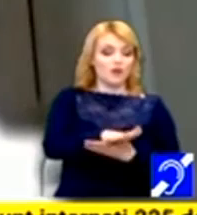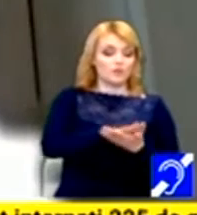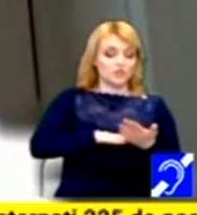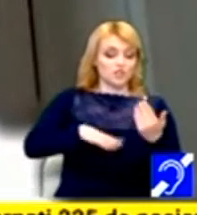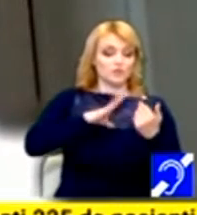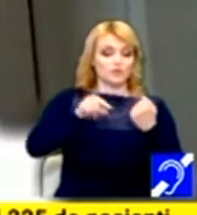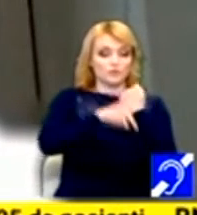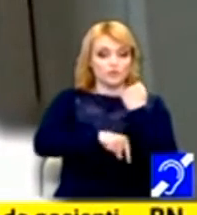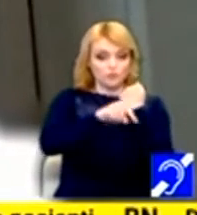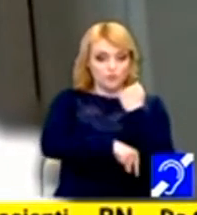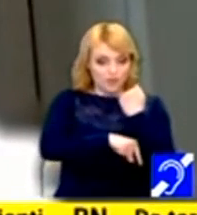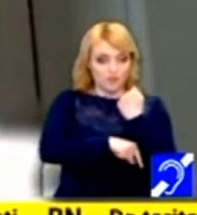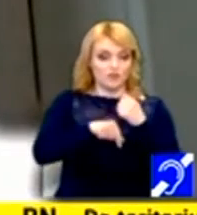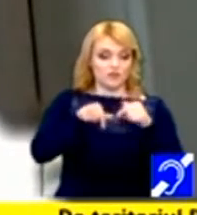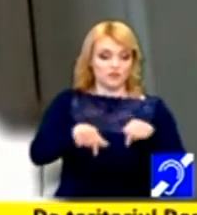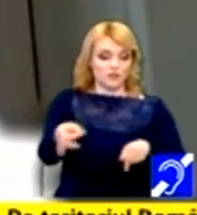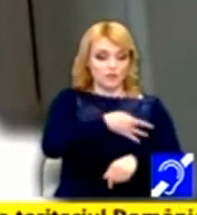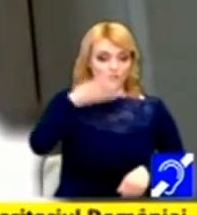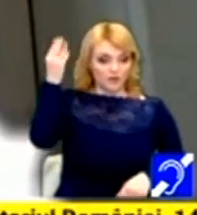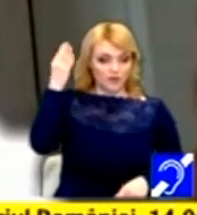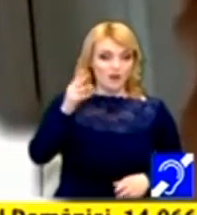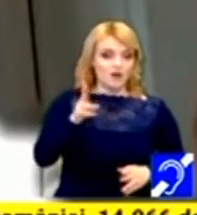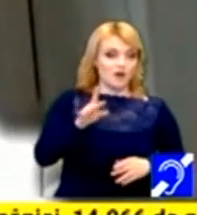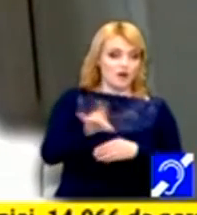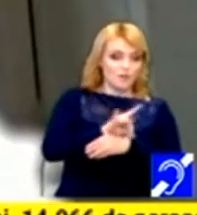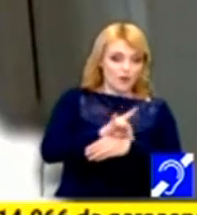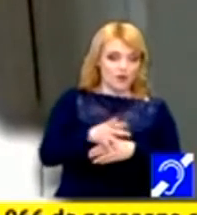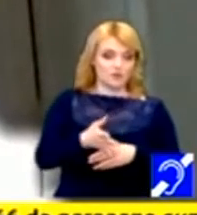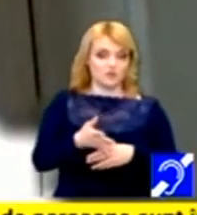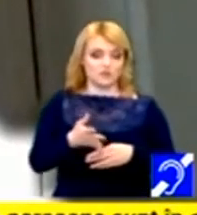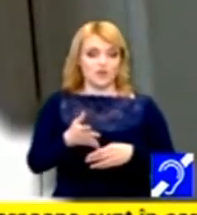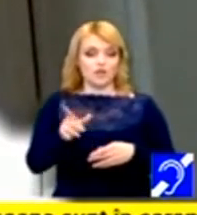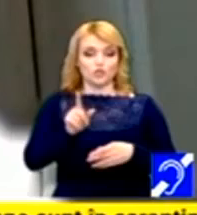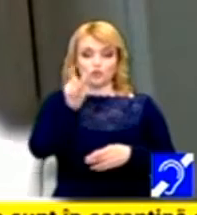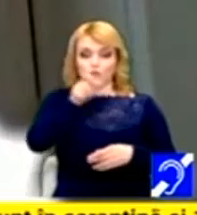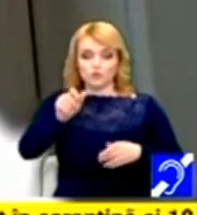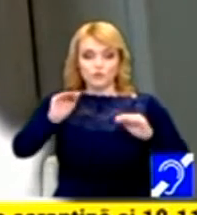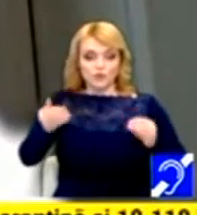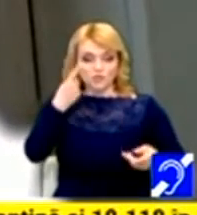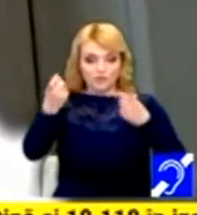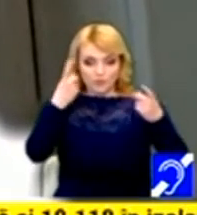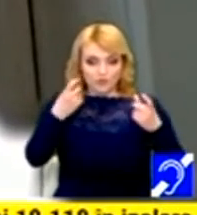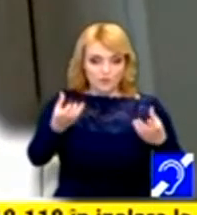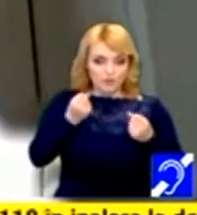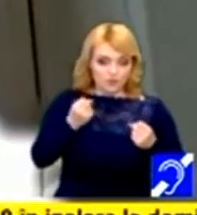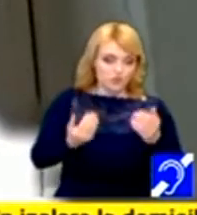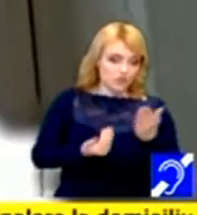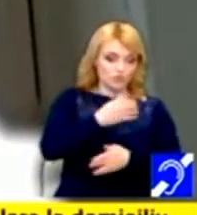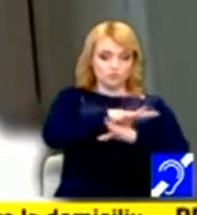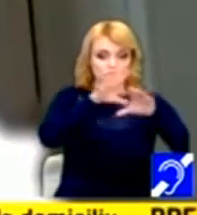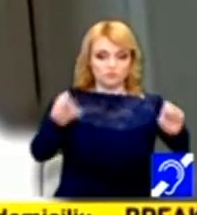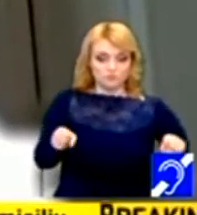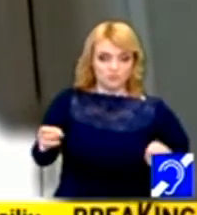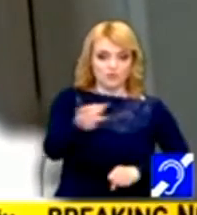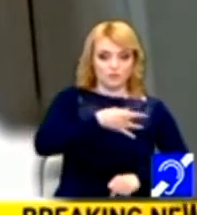în Republica Moldova, cum manipularea, minciuna, dezinformarea pun din nou stăpânire pe întreaga